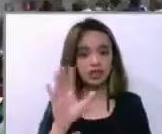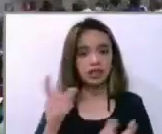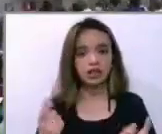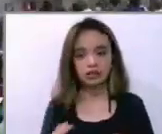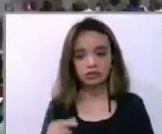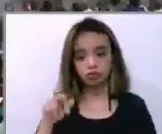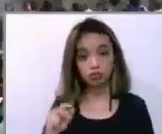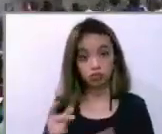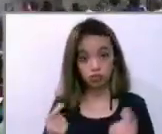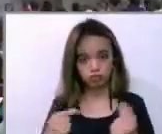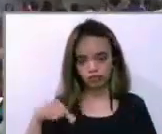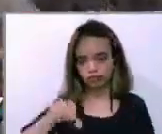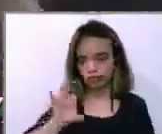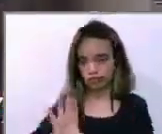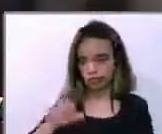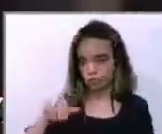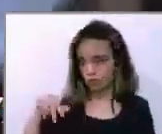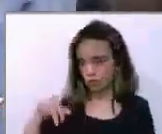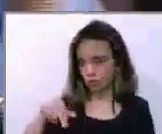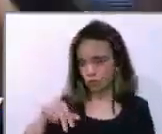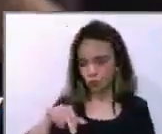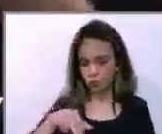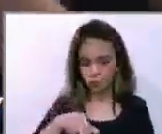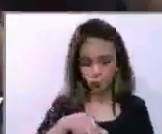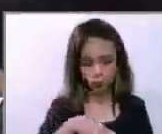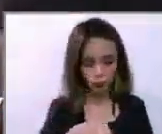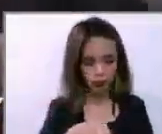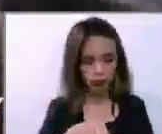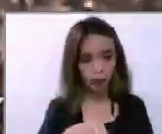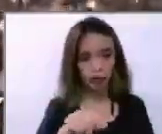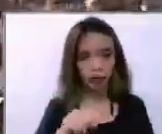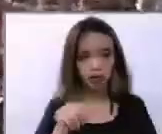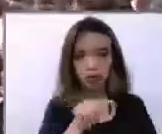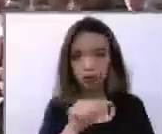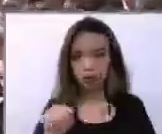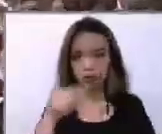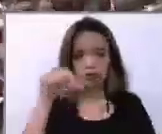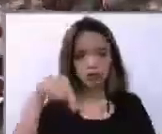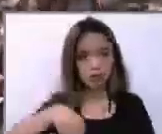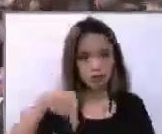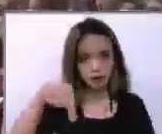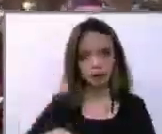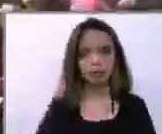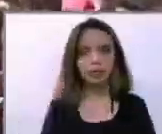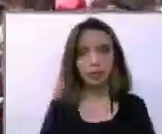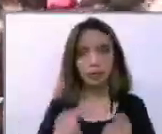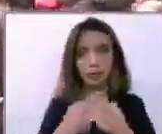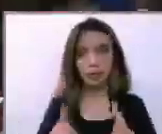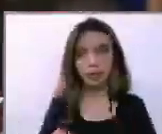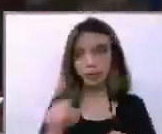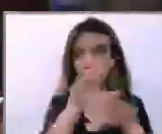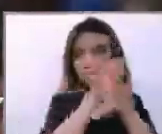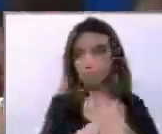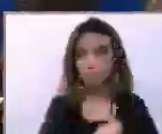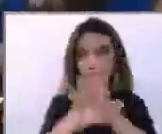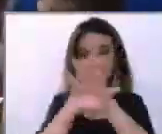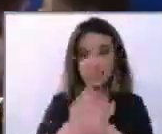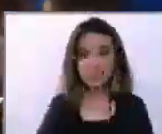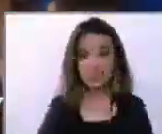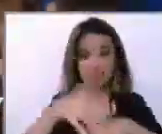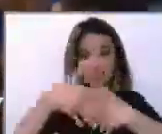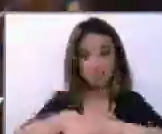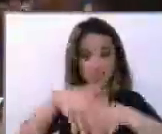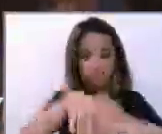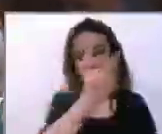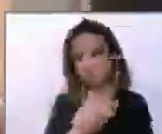City patungong grandstand hanggang Quiapo Church. Pero ang tradisyonal na traslasyon, muling kanselado ngayong Enero. Pero pabor naman